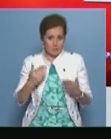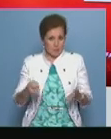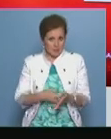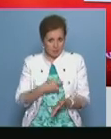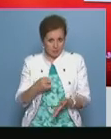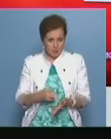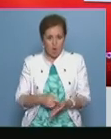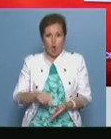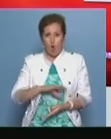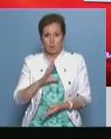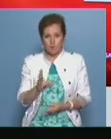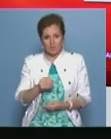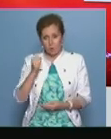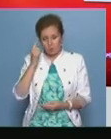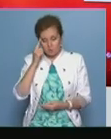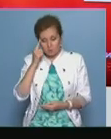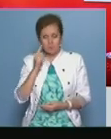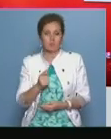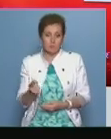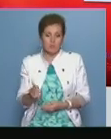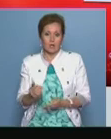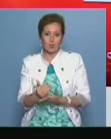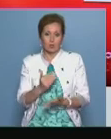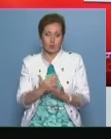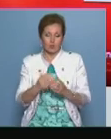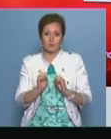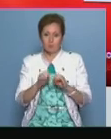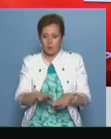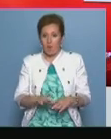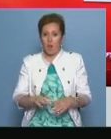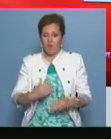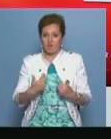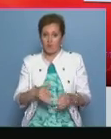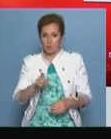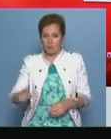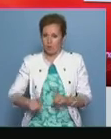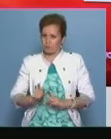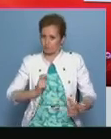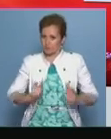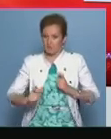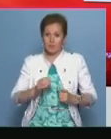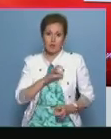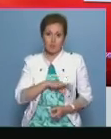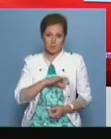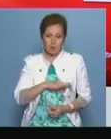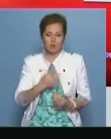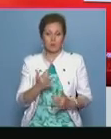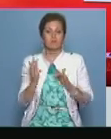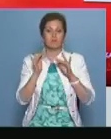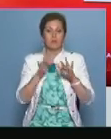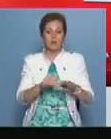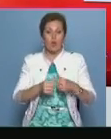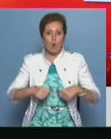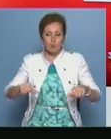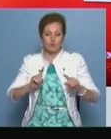пришли результаты уже сданных экзаменов, и у выпускников началась битва за баллы. Школьники штурмуют апелляционные комиссии, чтобы повысить свои